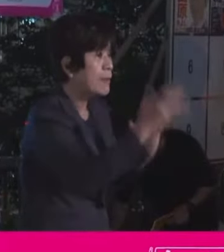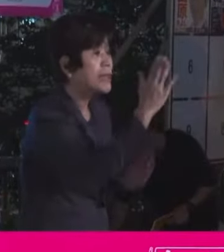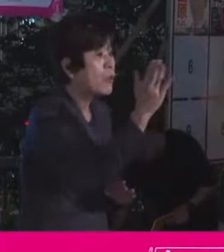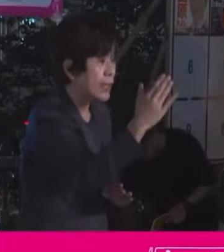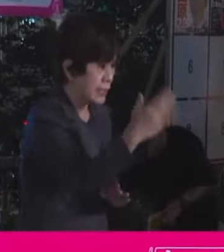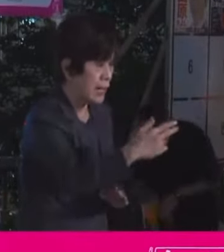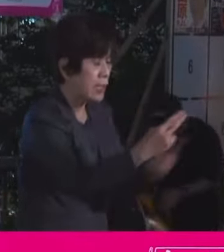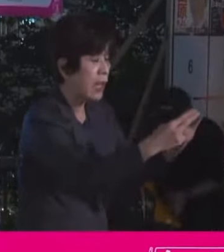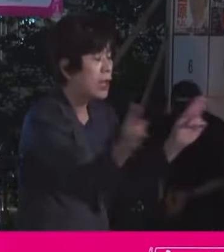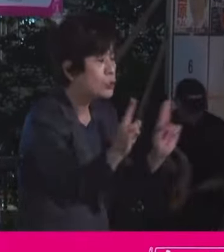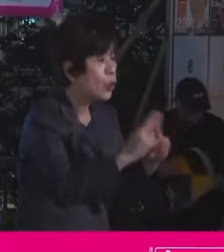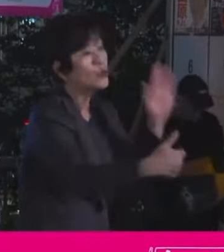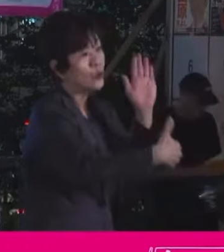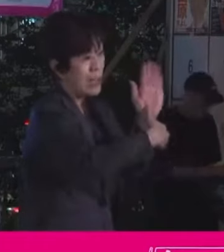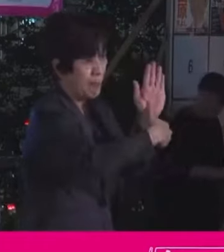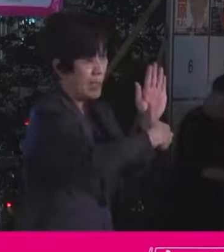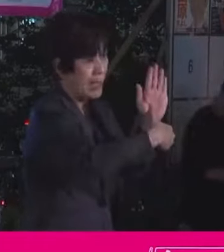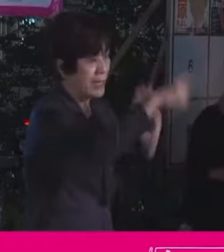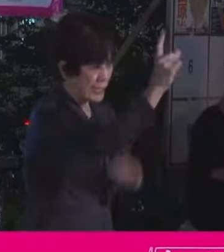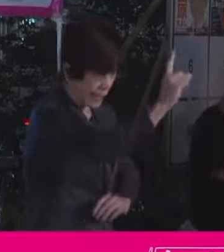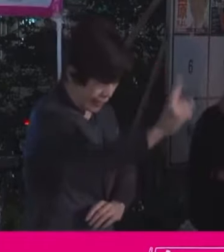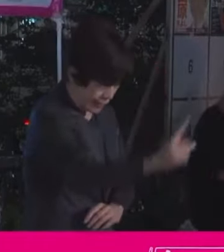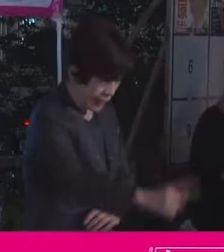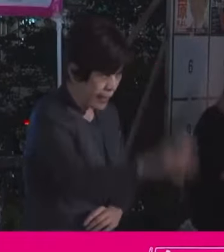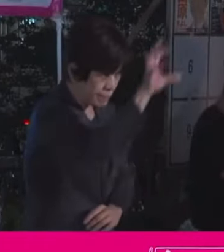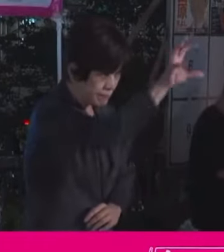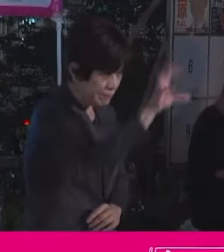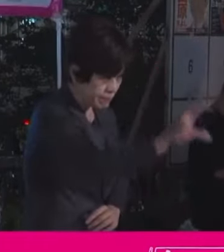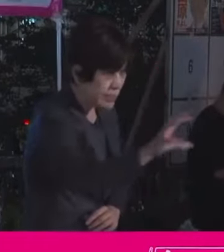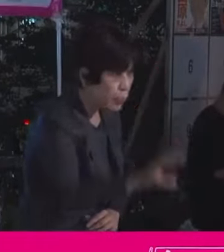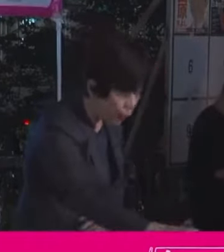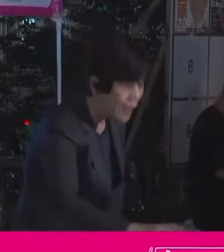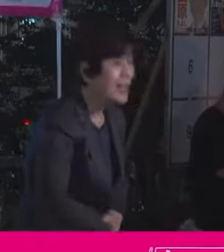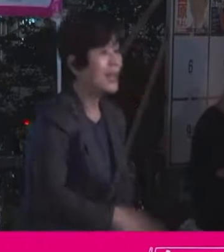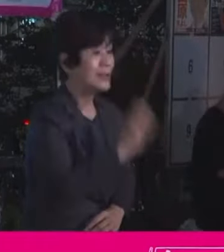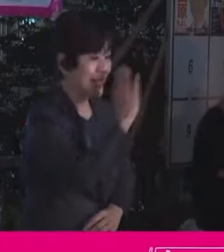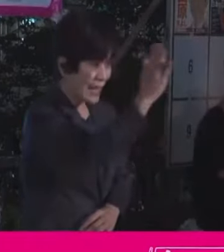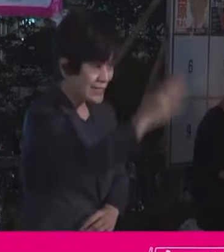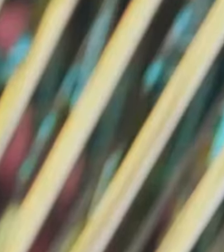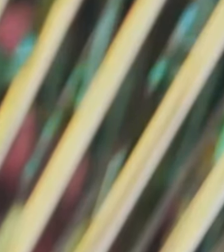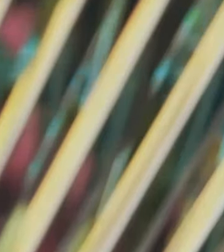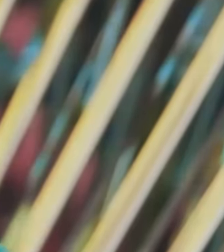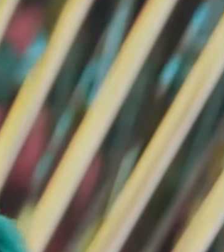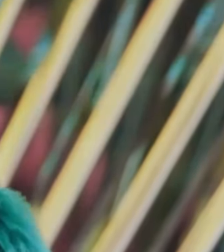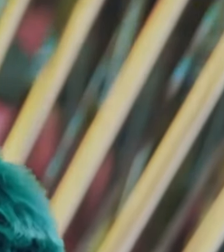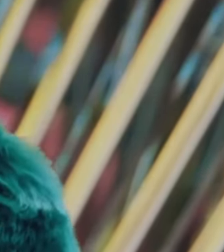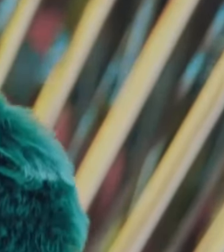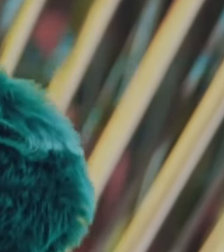ピンク色の、投票用紙に令和とお書きください。よろしくお願いします。ありがとうございます。